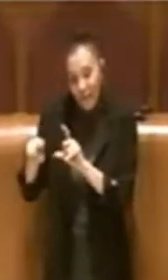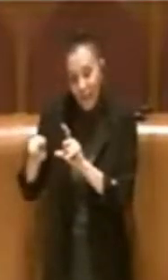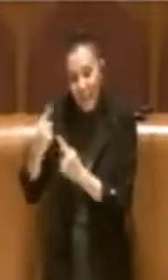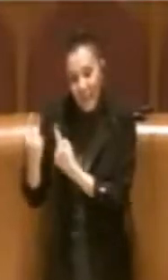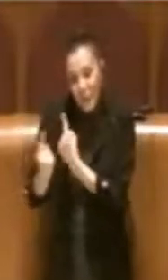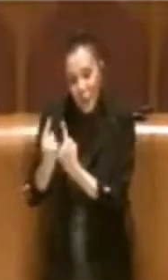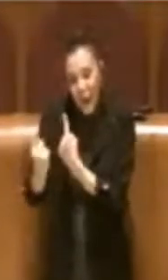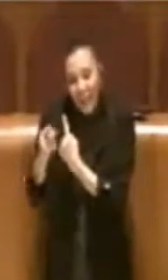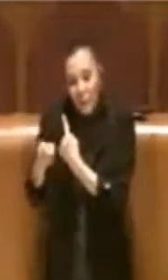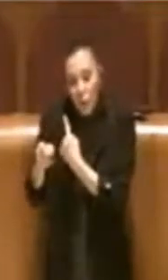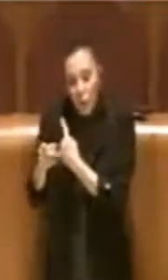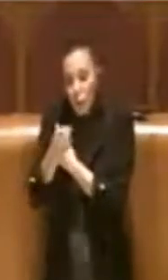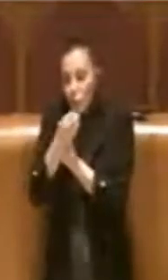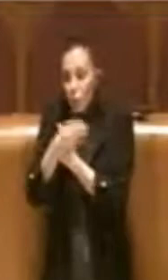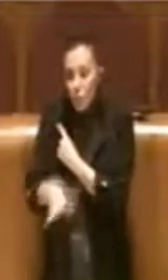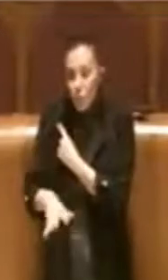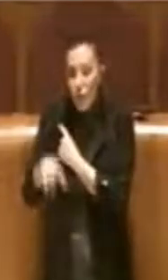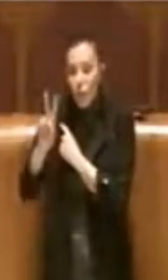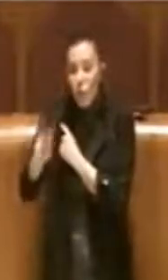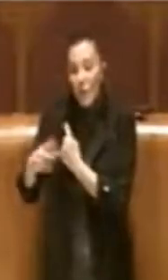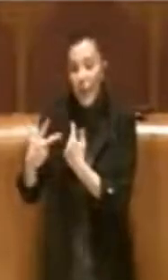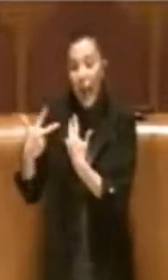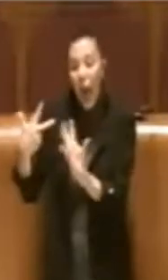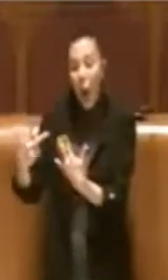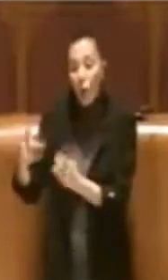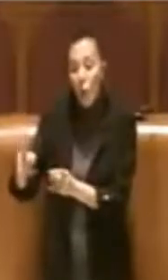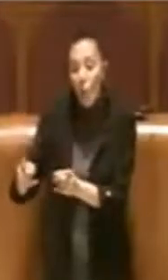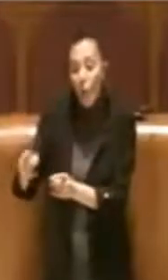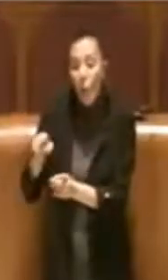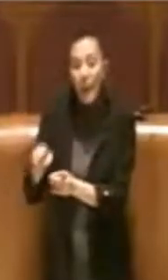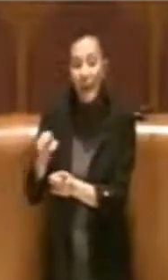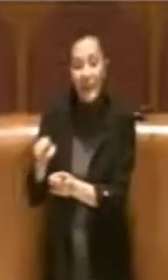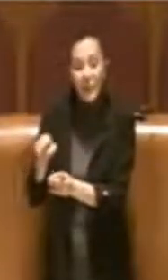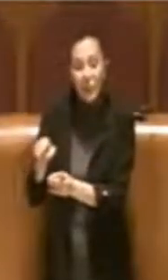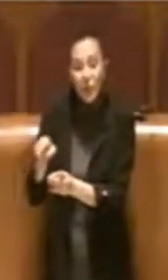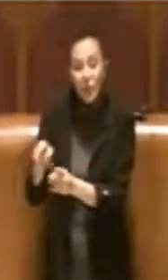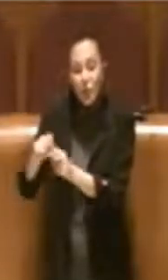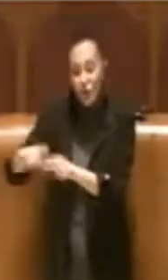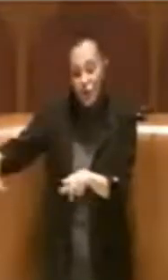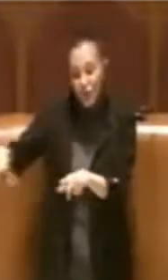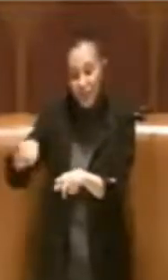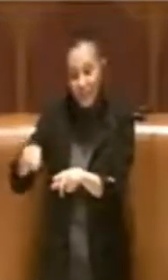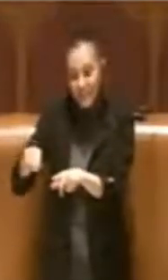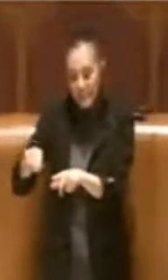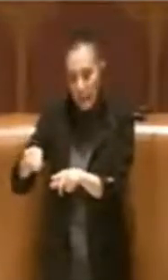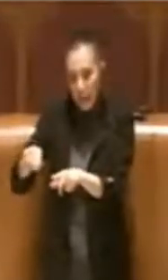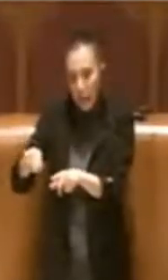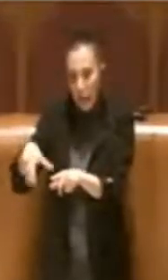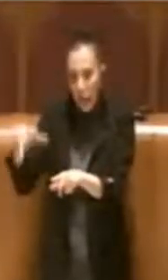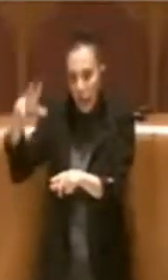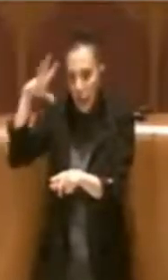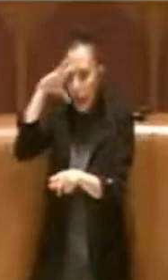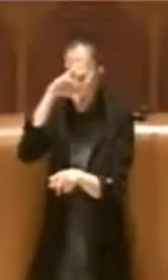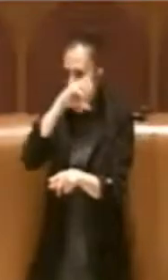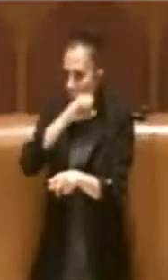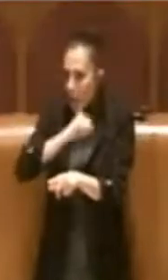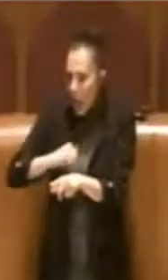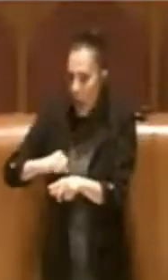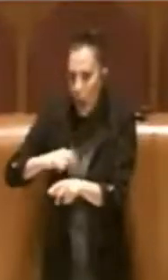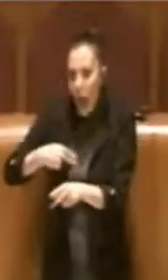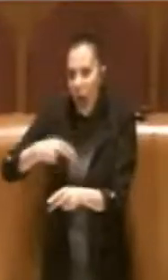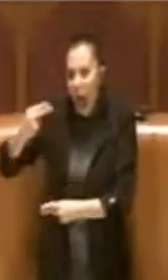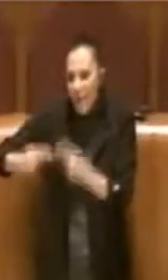di quello che accade nel 2008, cioè del momento nel quale la città si sveglia e l'amministrazione